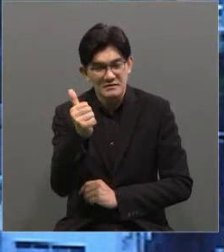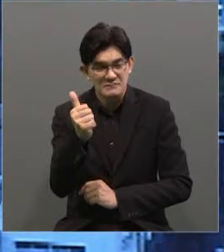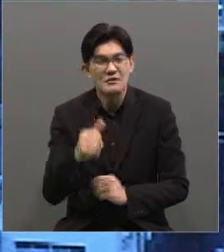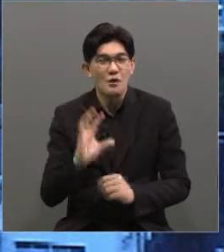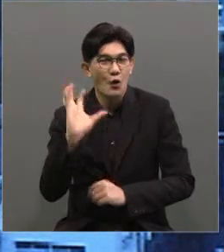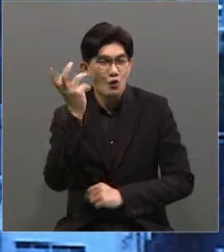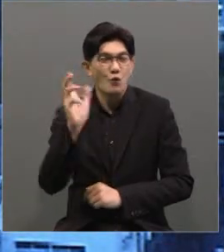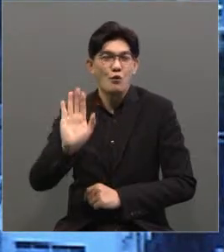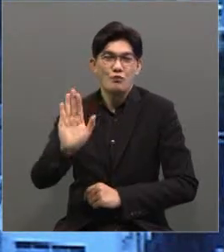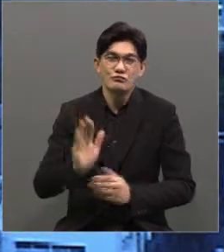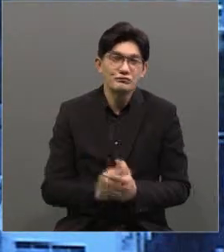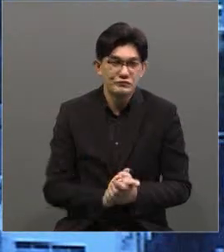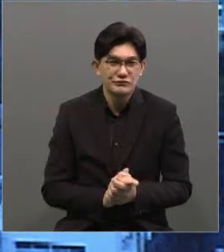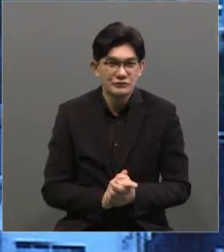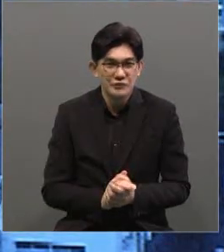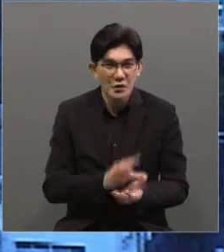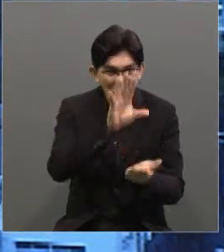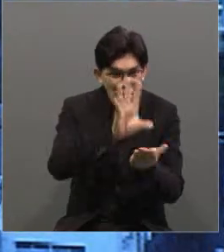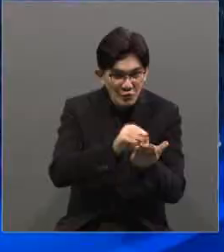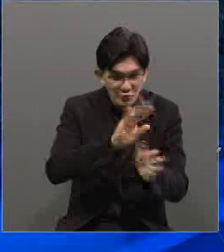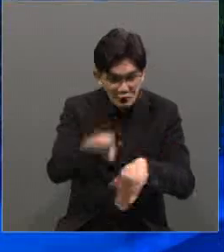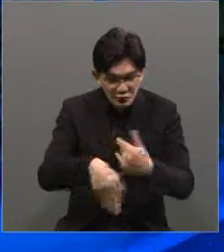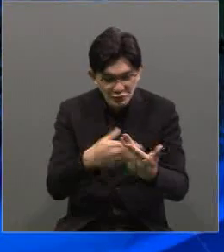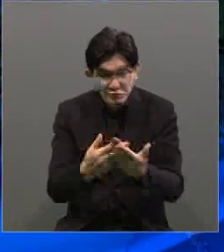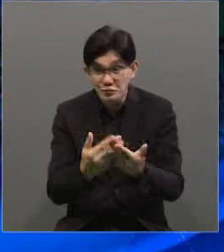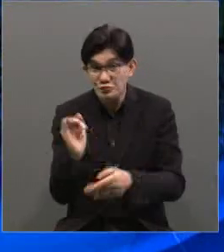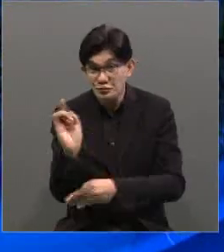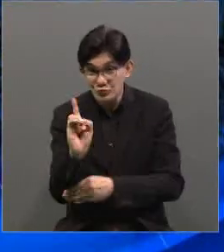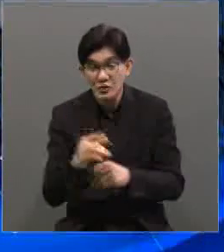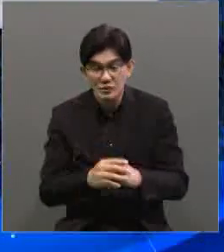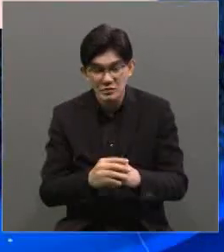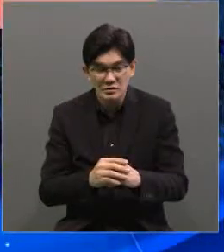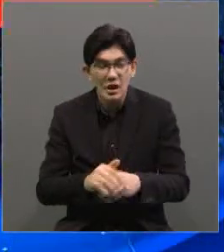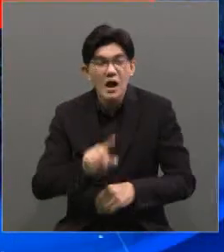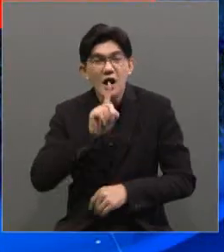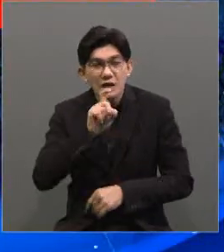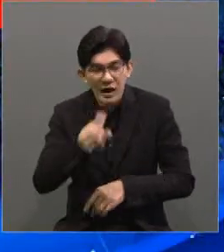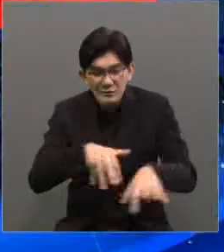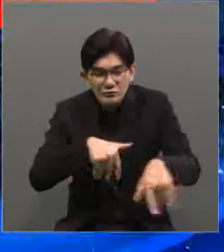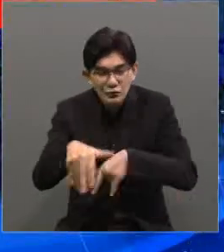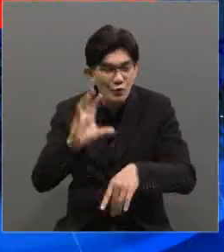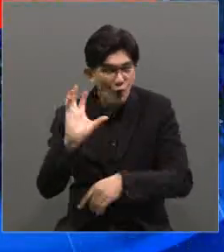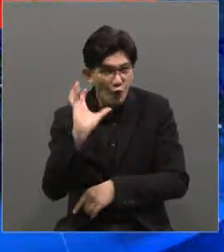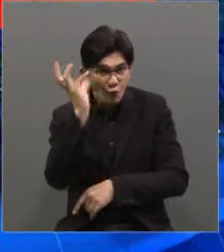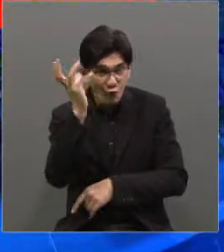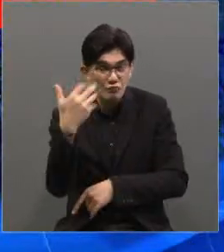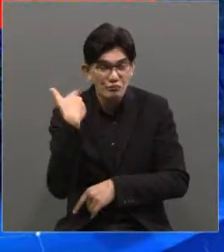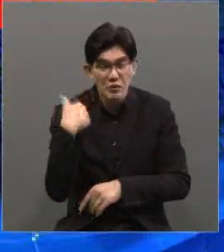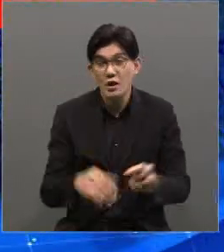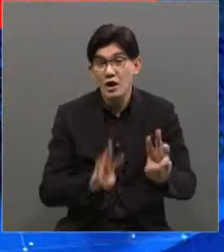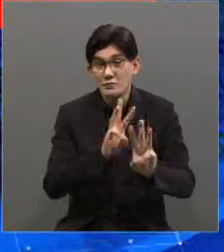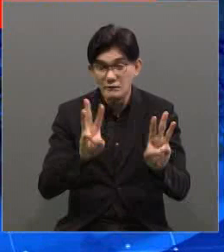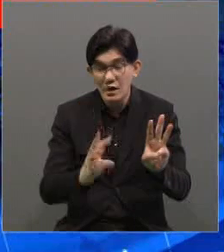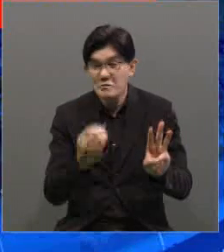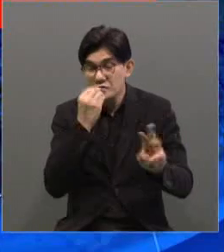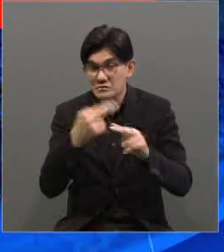ที่สุดในโลกด้วยนะคะซึ่งข้อมูลทั้งหมดเนี่ยเราก็ได้มาจากการสำรวจนะคะความคิดเห็นของผู้คนทั่วโลกโดยเว็บไซต์อาหาร